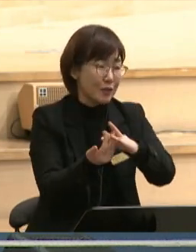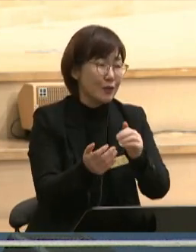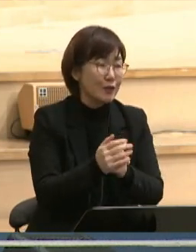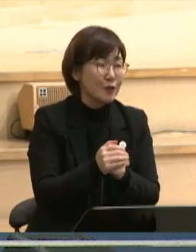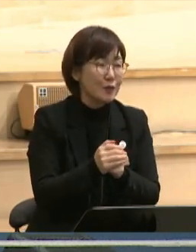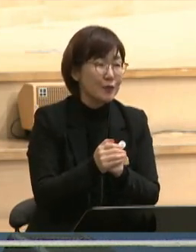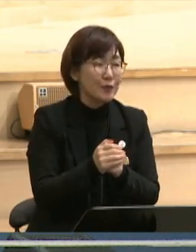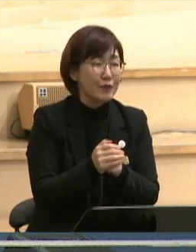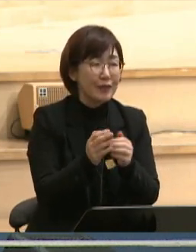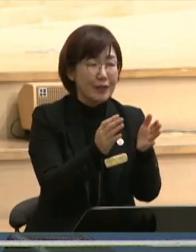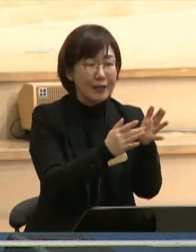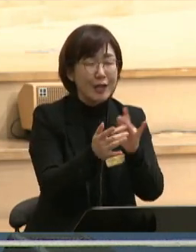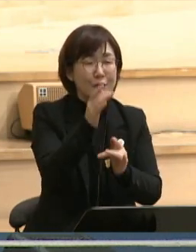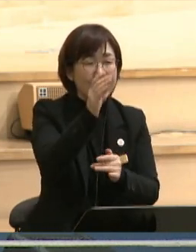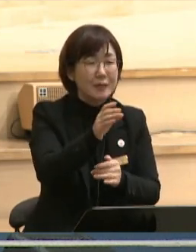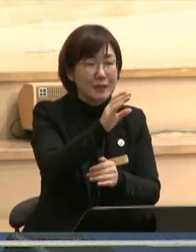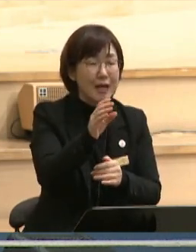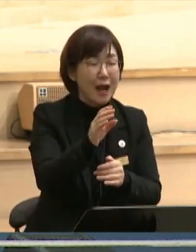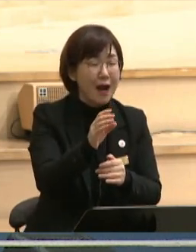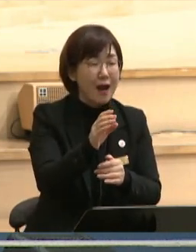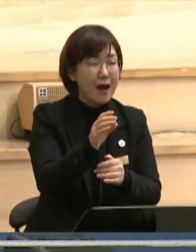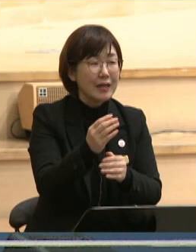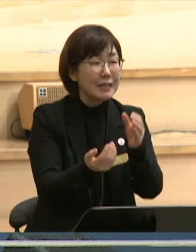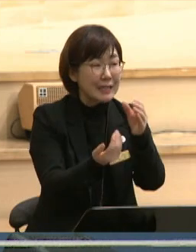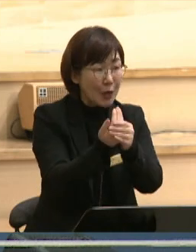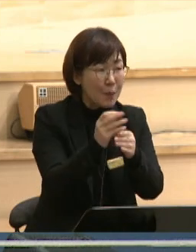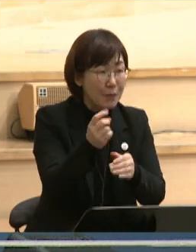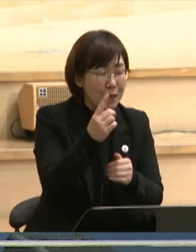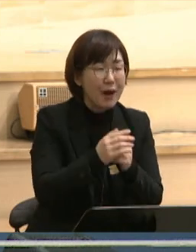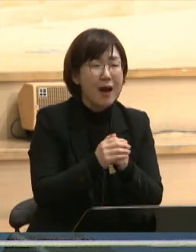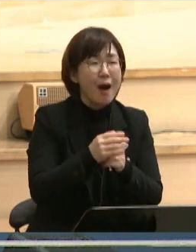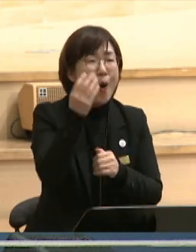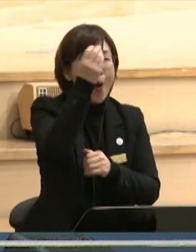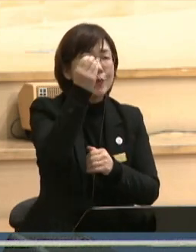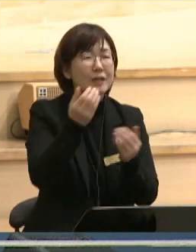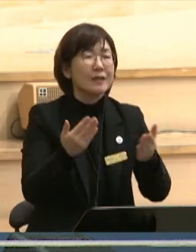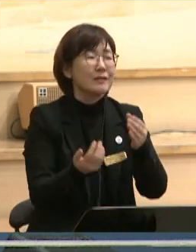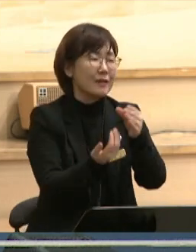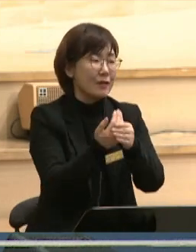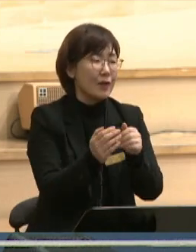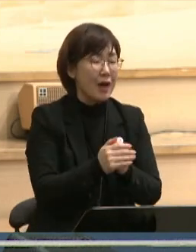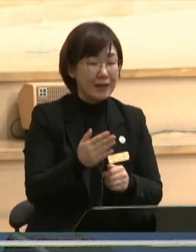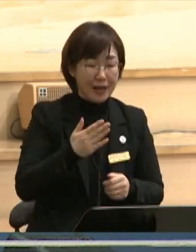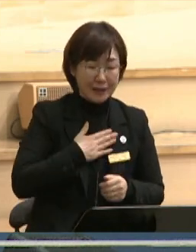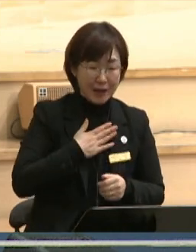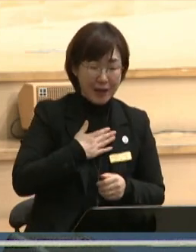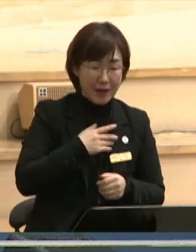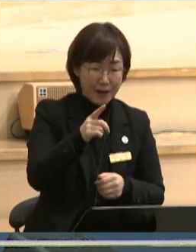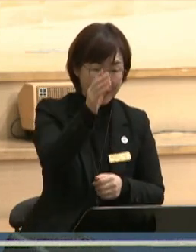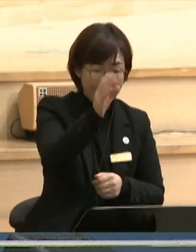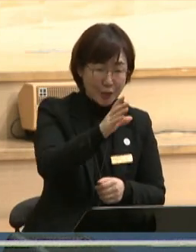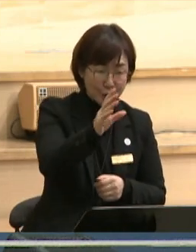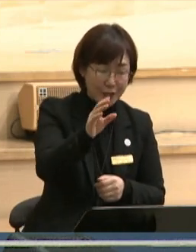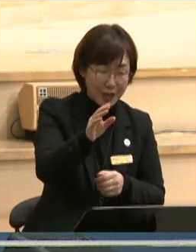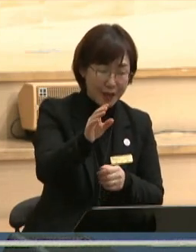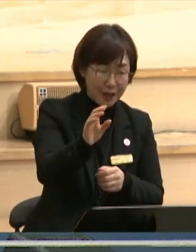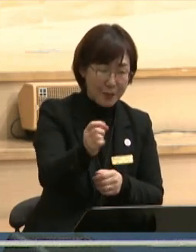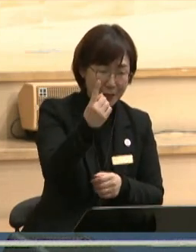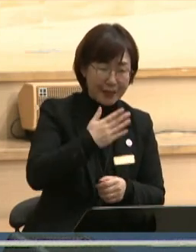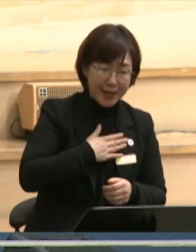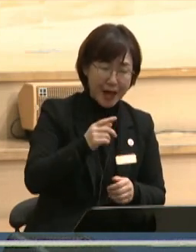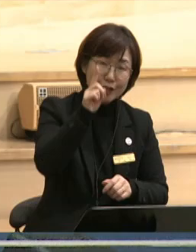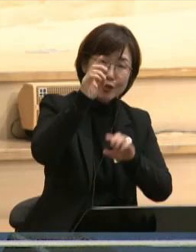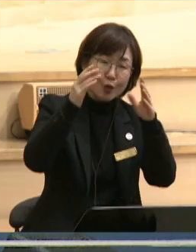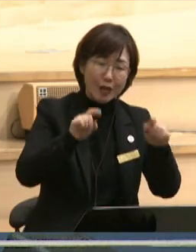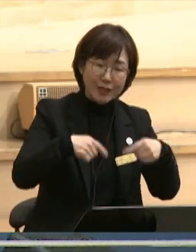겁니다 엄청난 일들이 그냥 내가 천국 간다 그거 아닙니다 그게 다가 아니에요 우리가